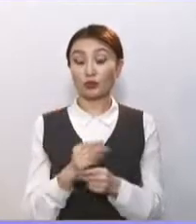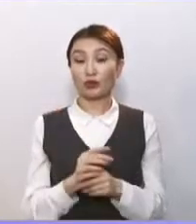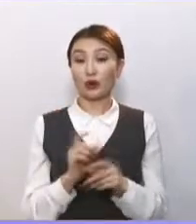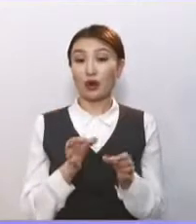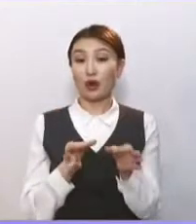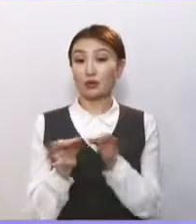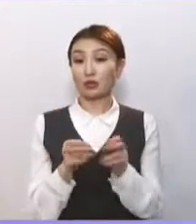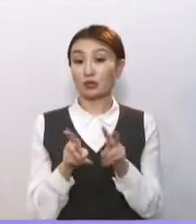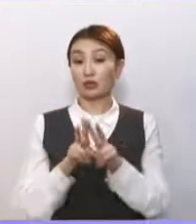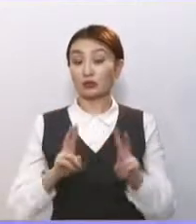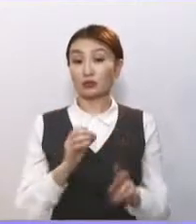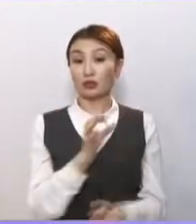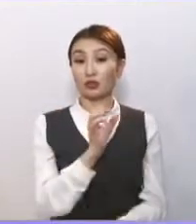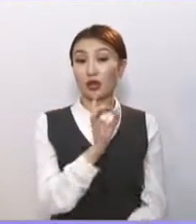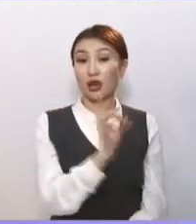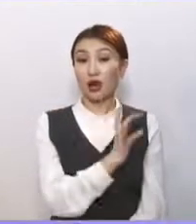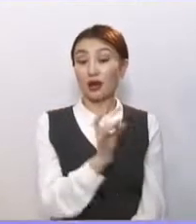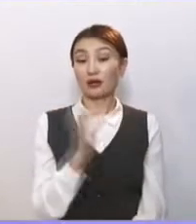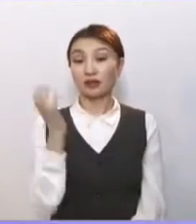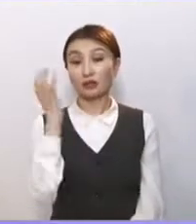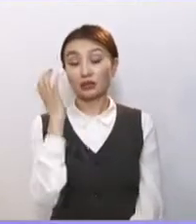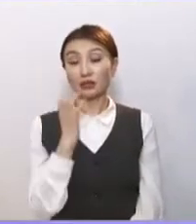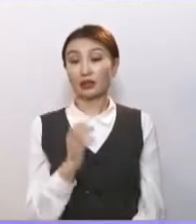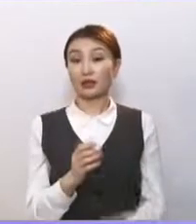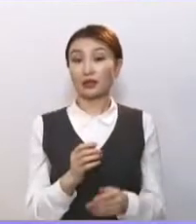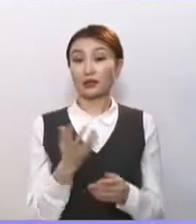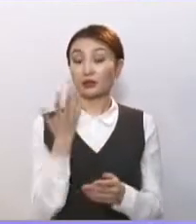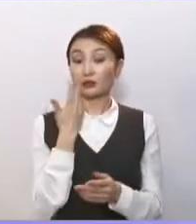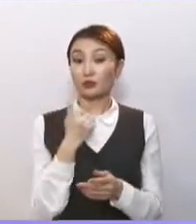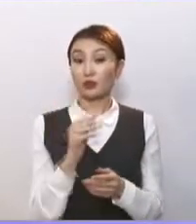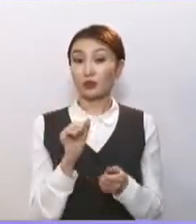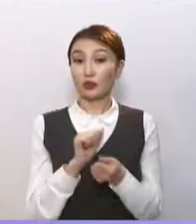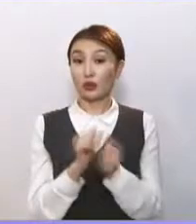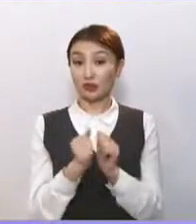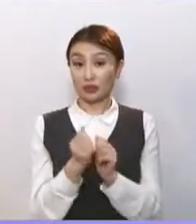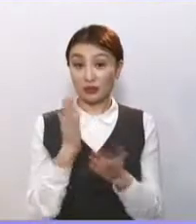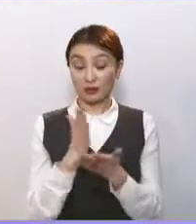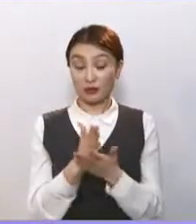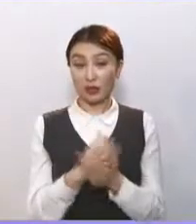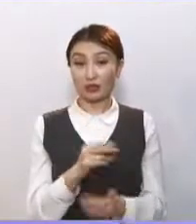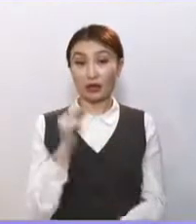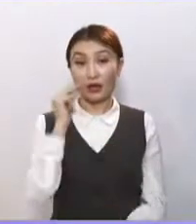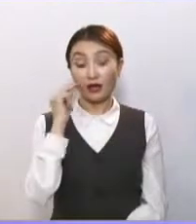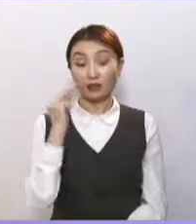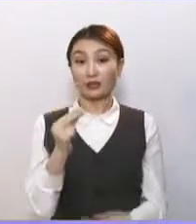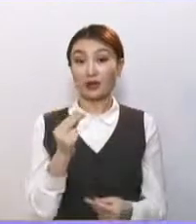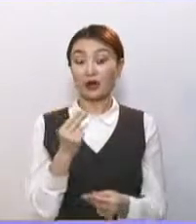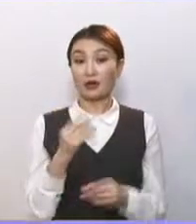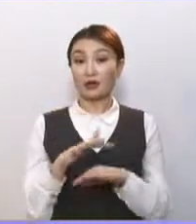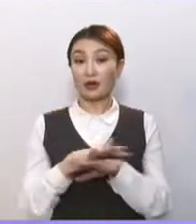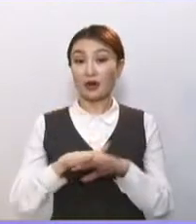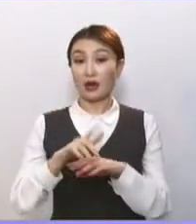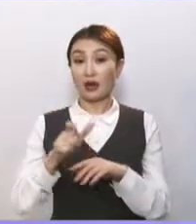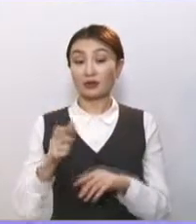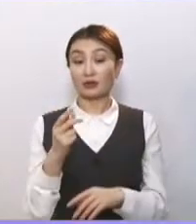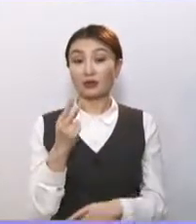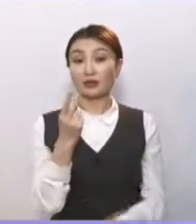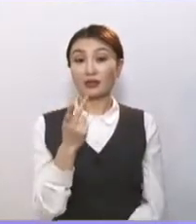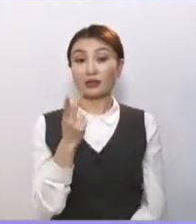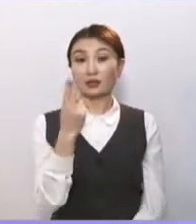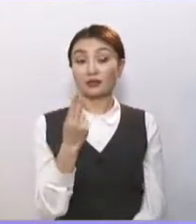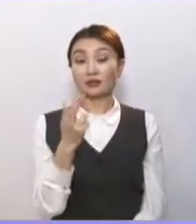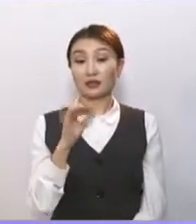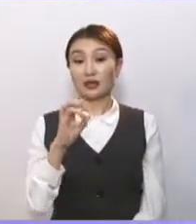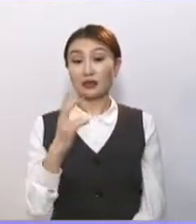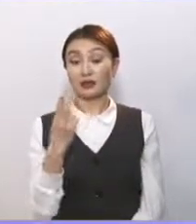Шашкиге окшош ак жана кара түстөгү таштар бар экен балдар. Кытай элинин цянзи